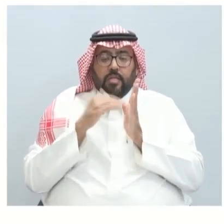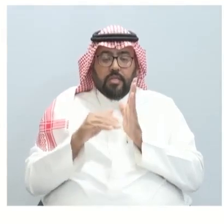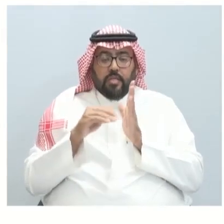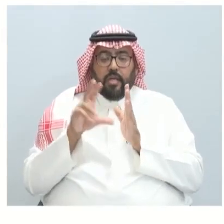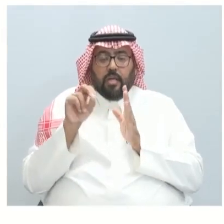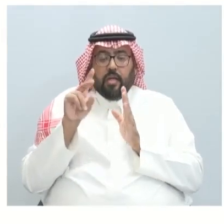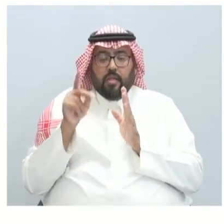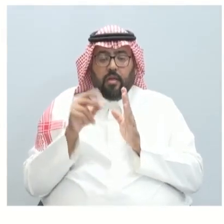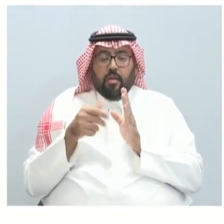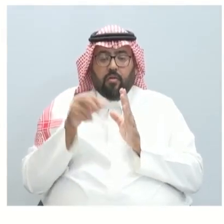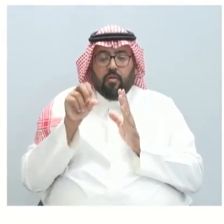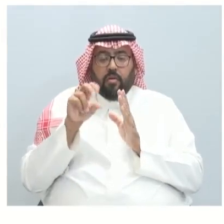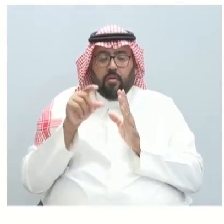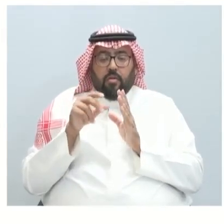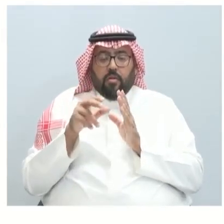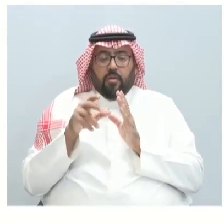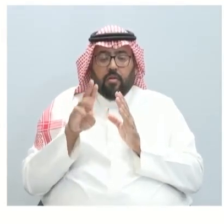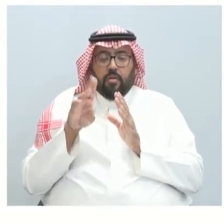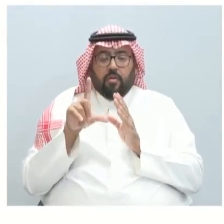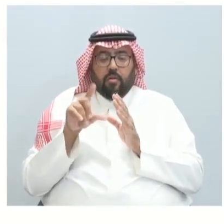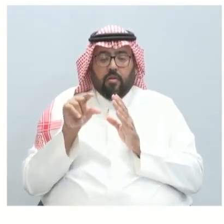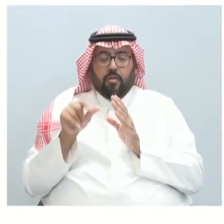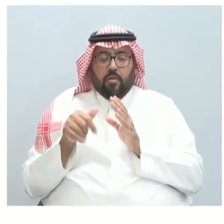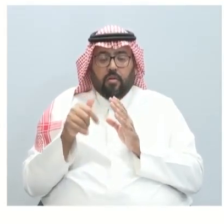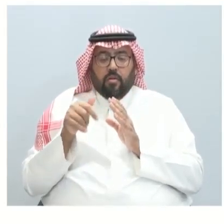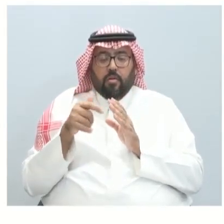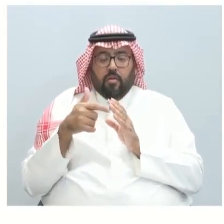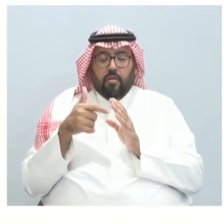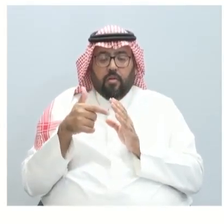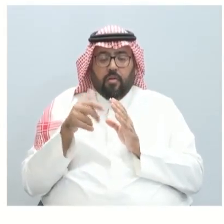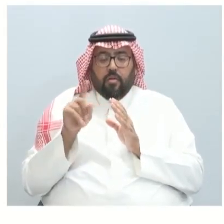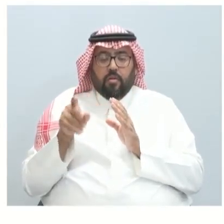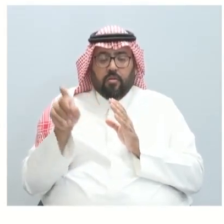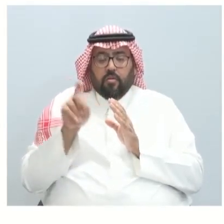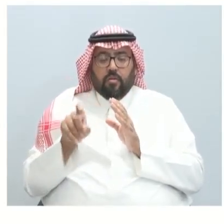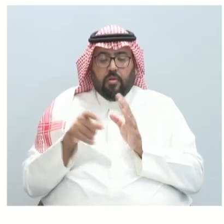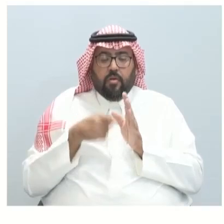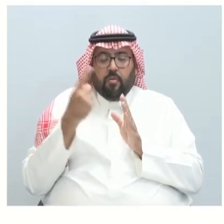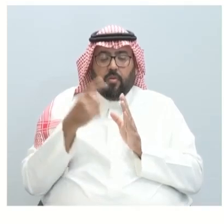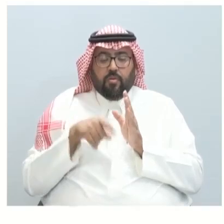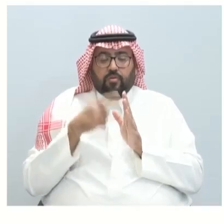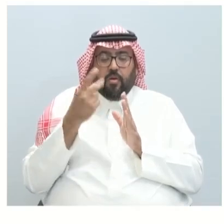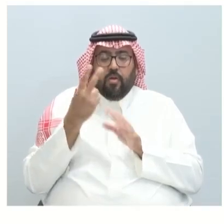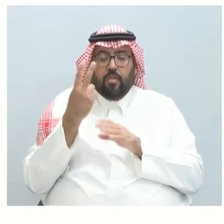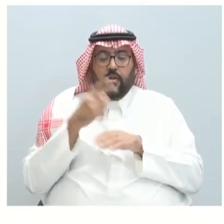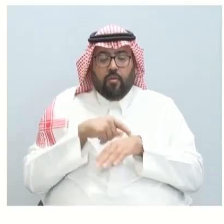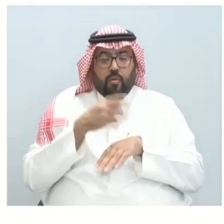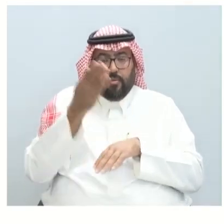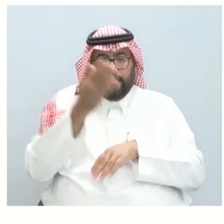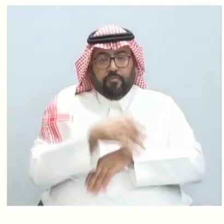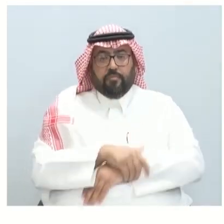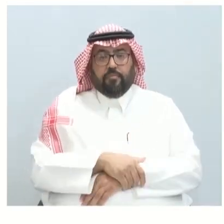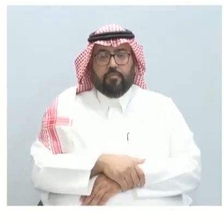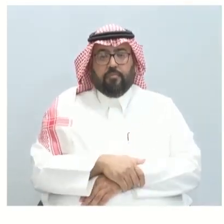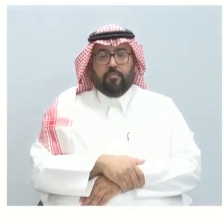او القطر لكل دائره مما ياتي وهنا ابنائي بناتي لدينا السؤال الاول والثاني اتركه بين ايديكم تفضل